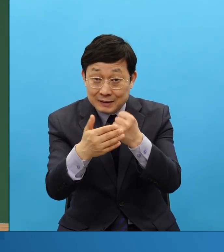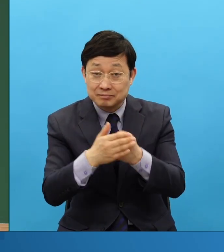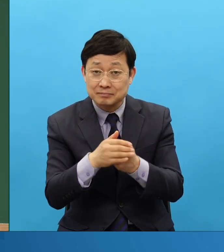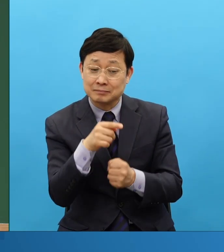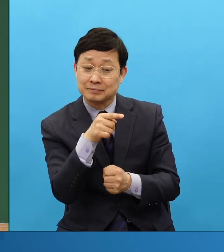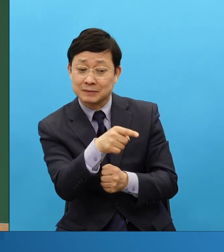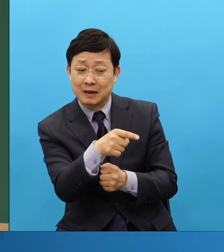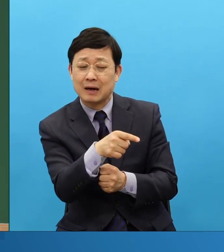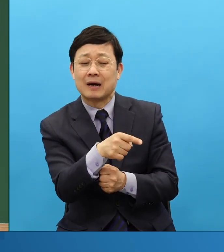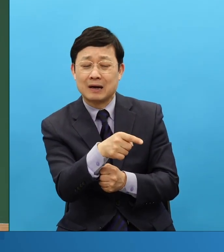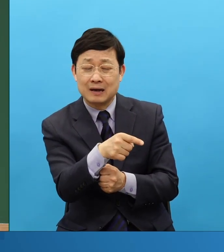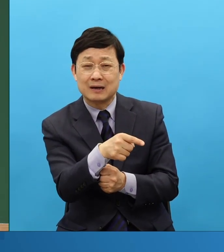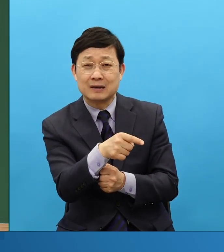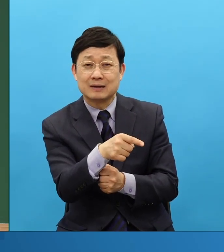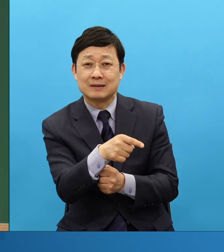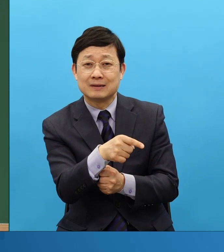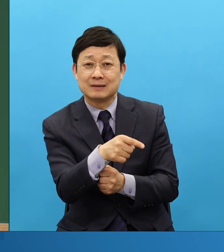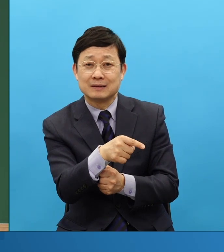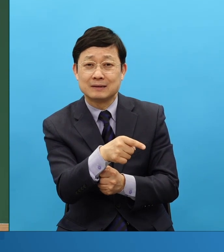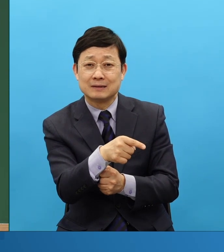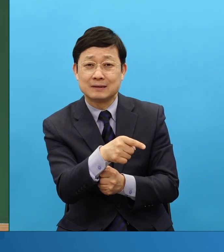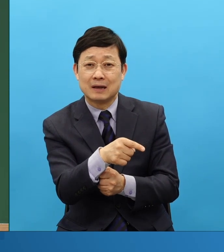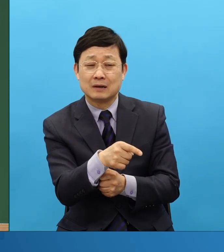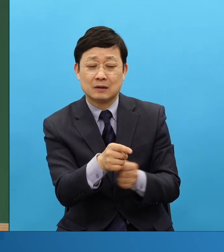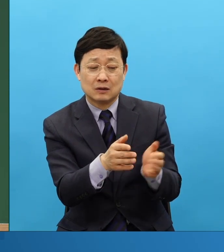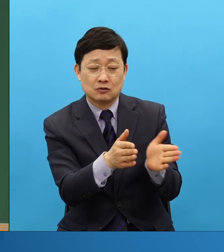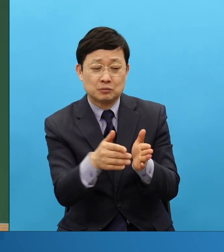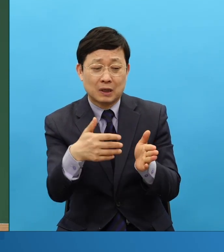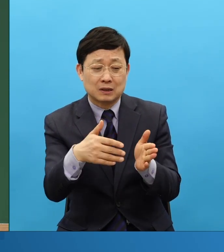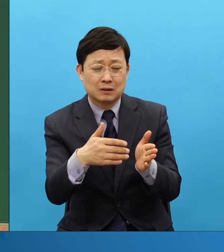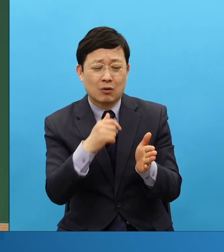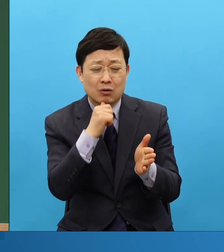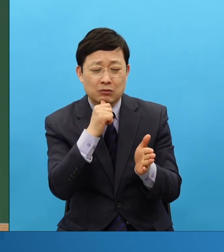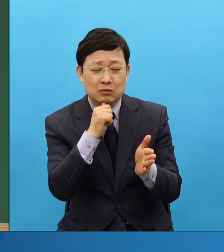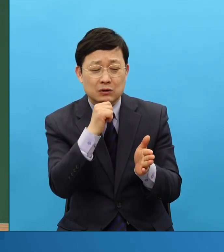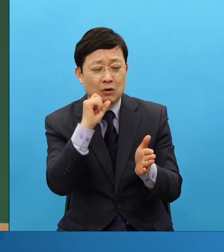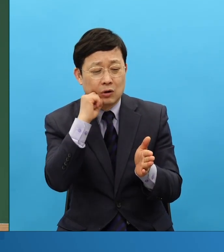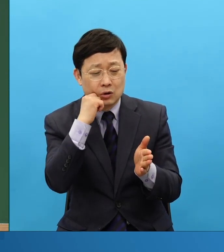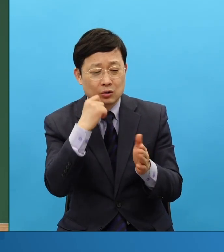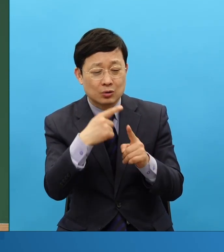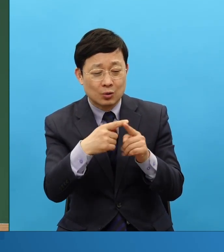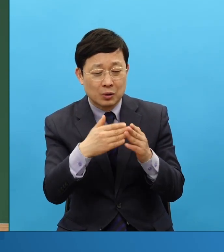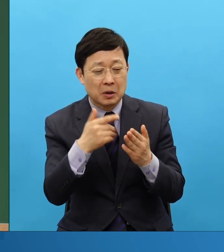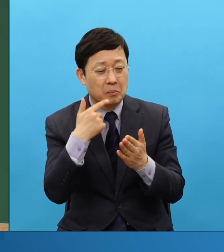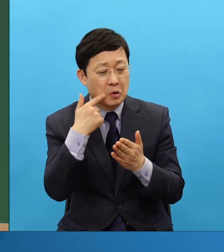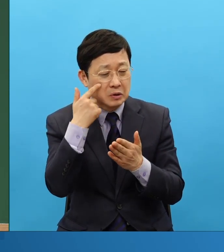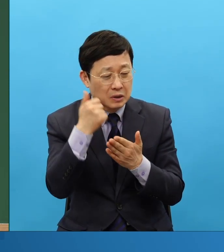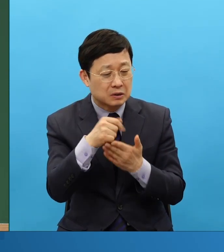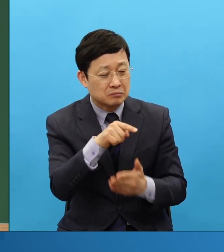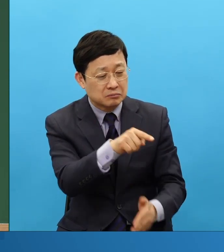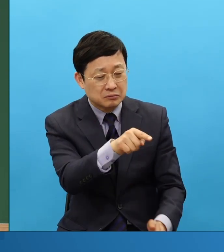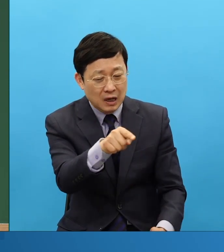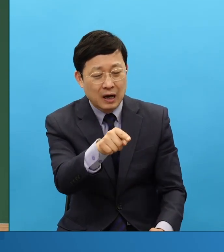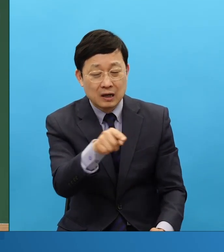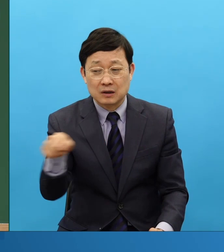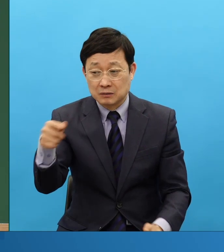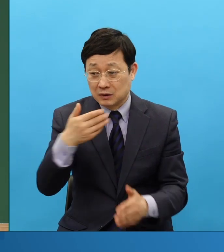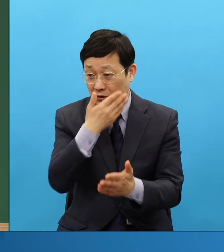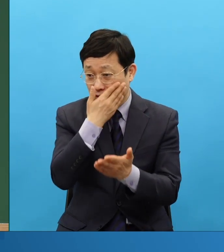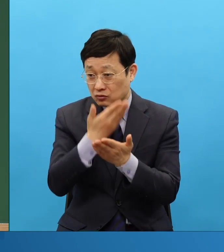아직도 준비 되지 못한 교회 많은 종들이 여러분 그